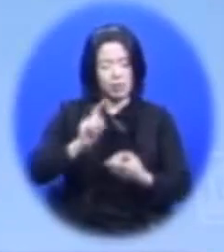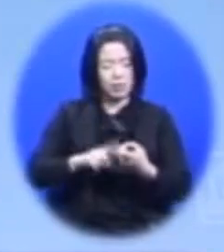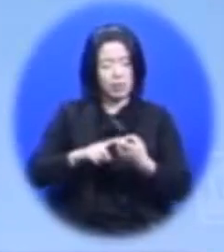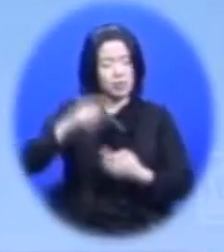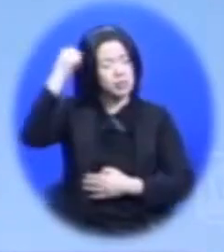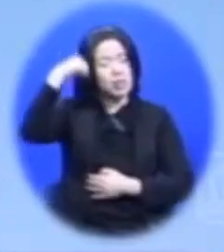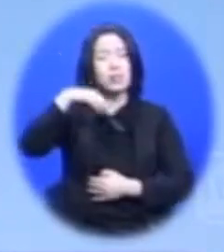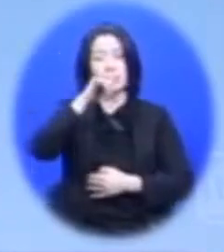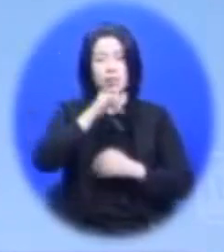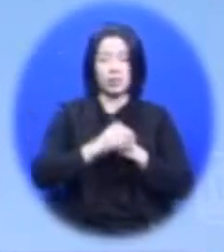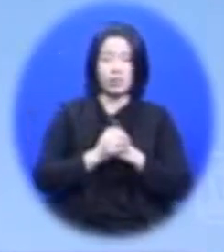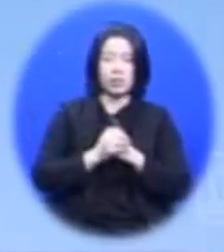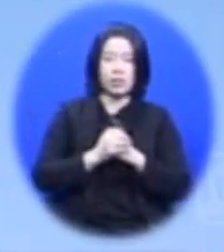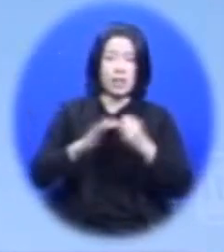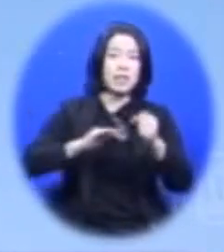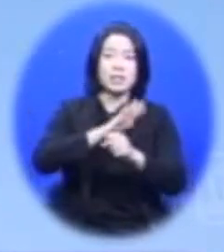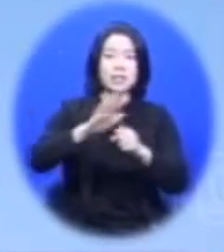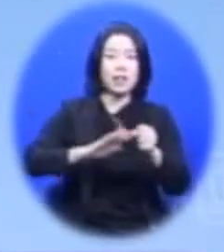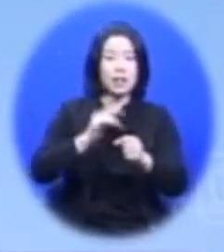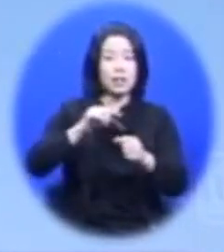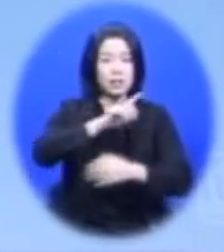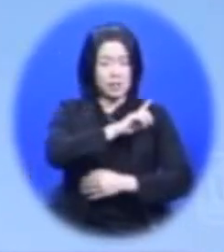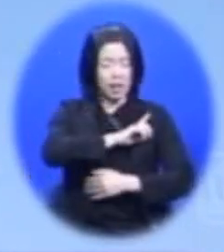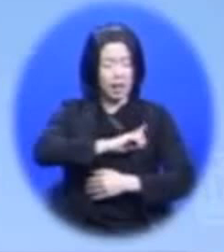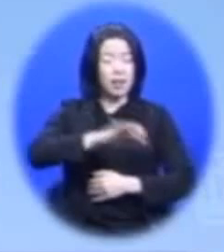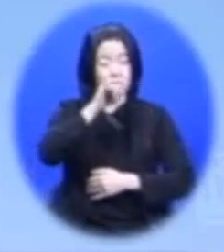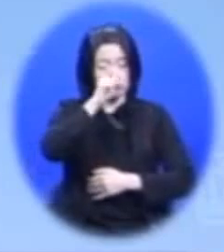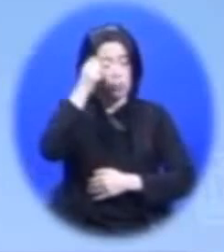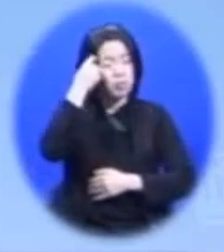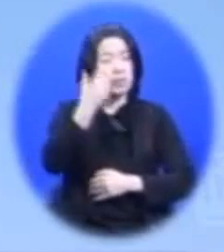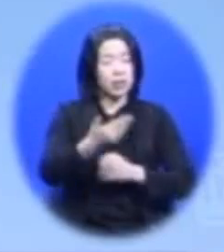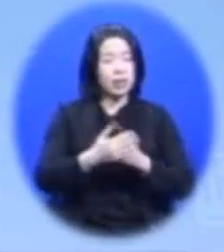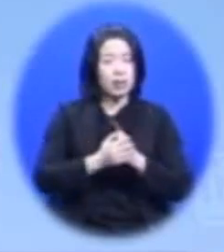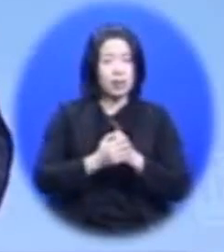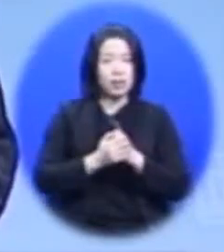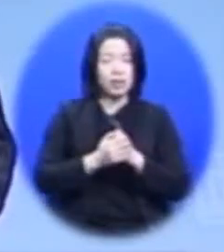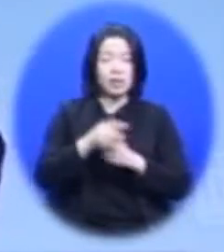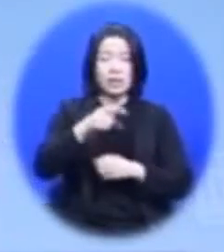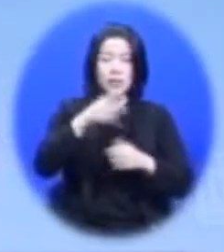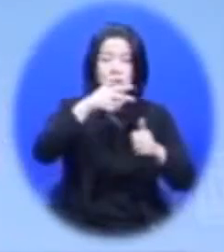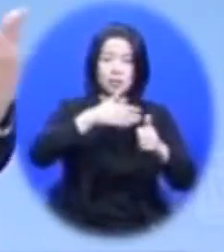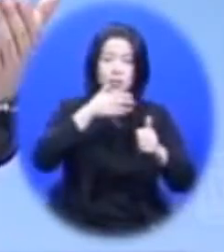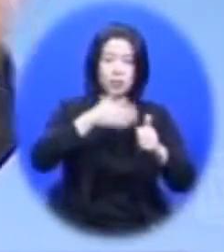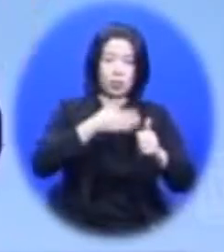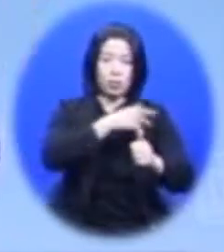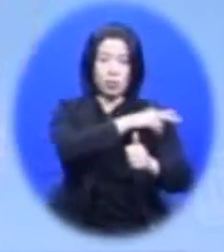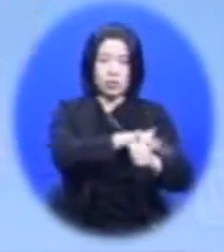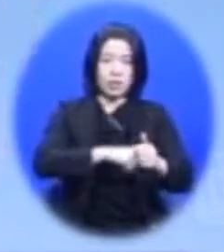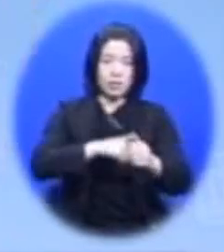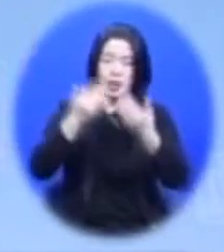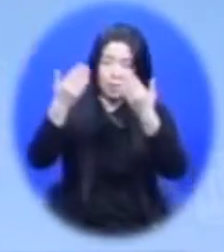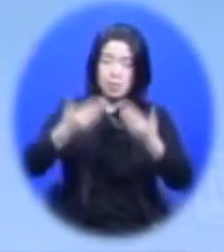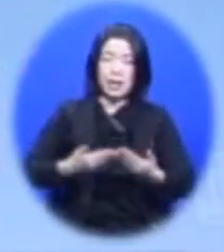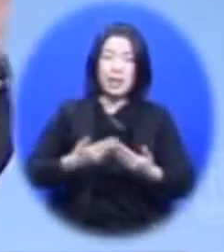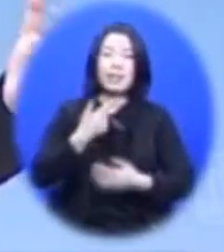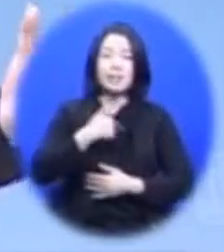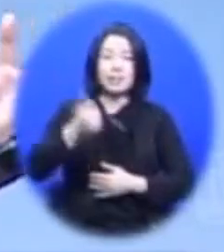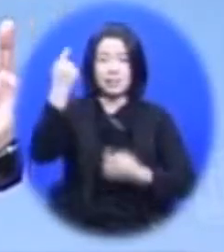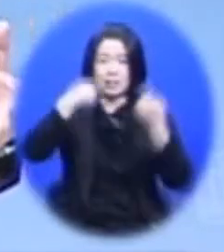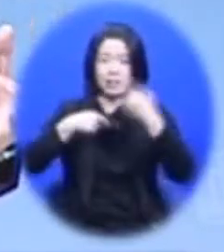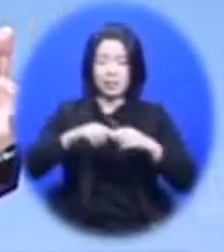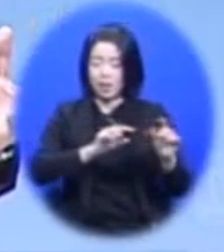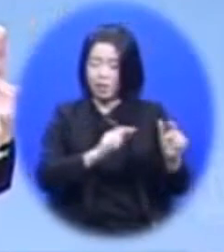느꼈습니다. 사랑이 제일이십니까? 그 권사님이 받았던 상처가 여러